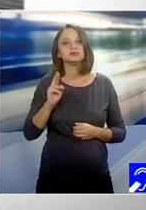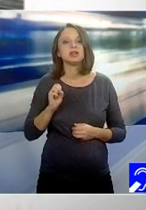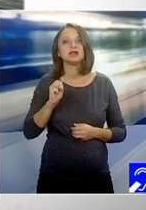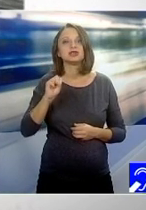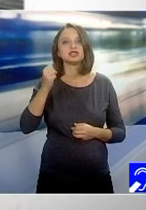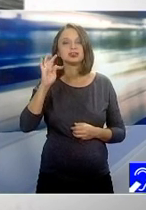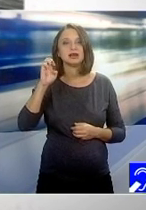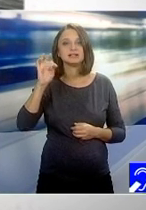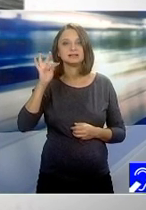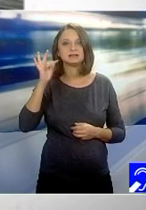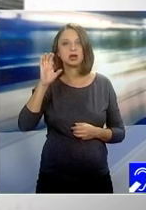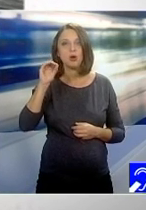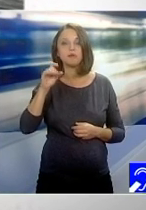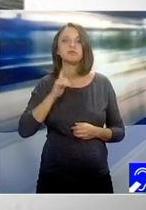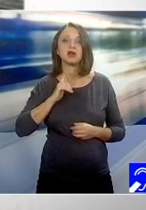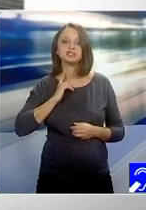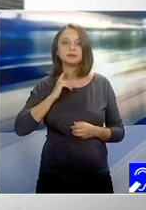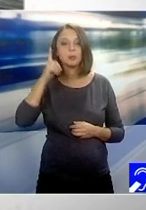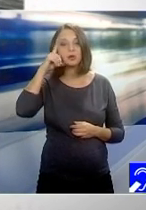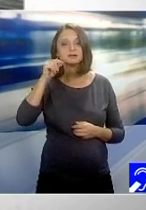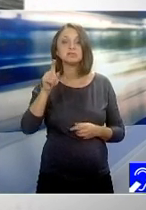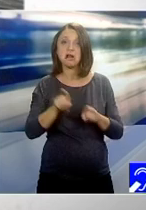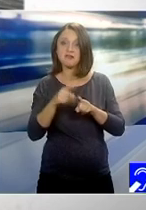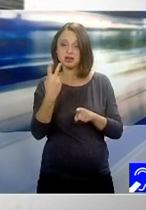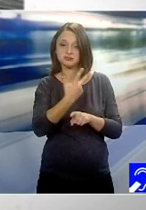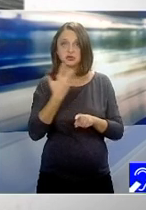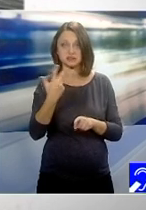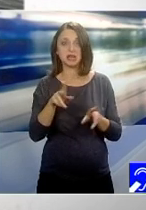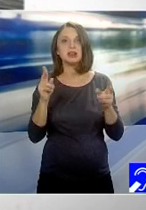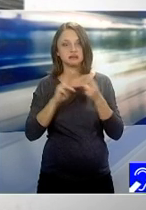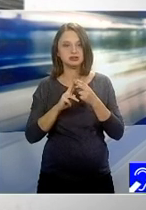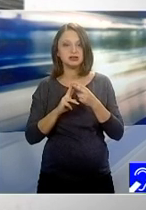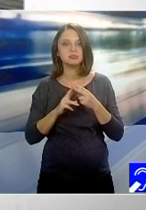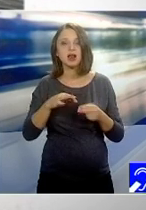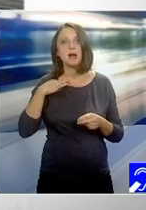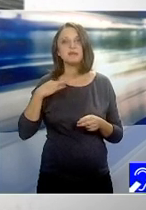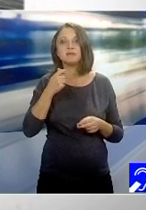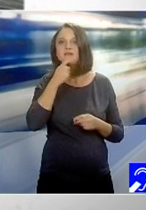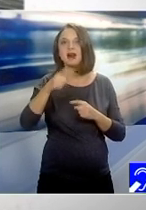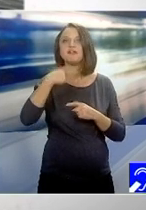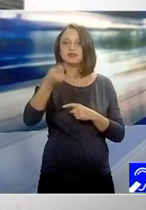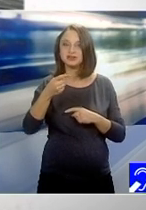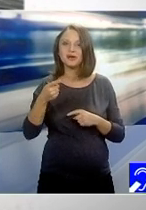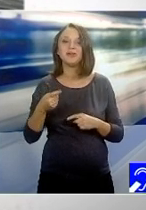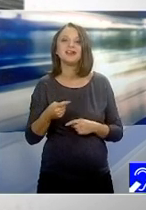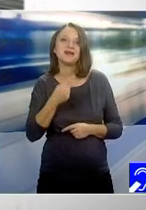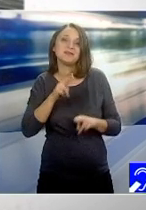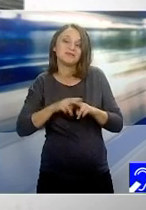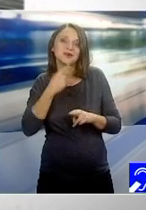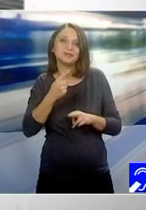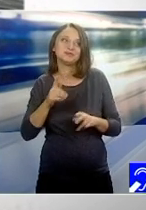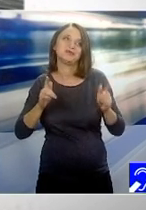cu rezultate. În aceeași formulă o să ne întâlnim. În primăvara anului următor. Cum ziceți? Așteptăm